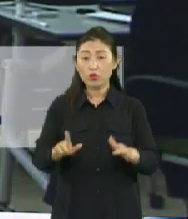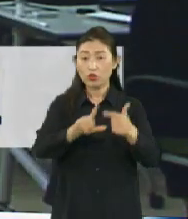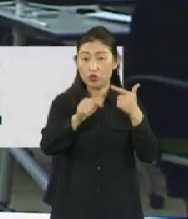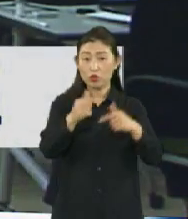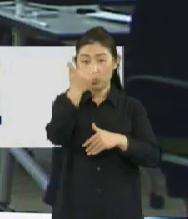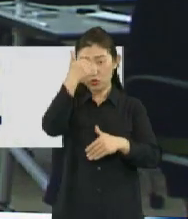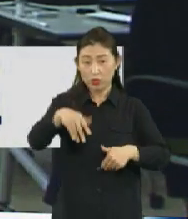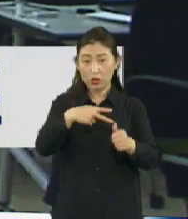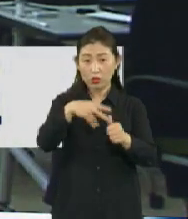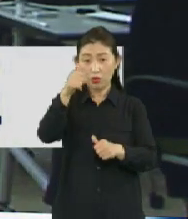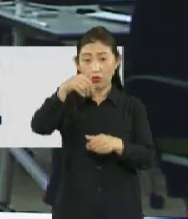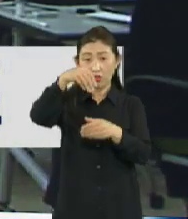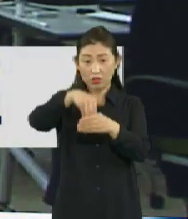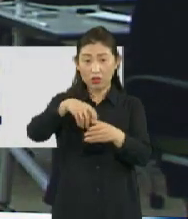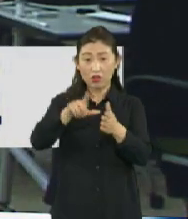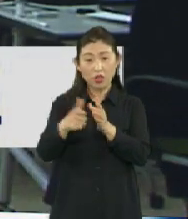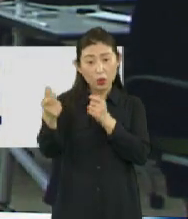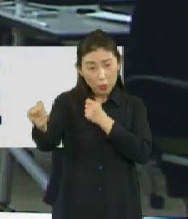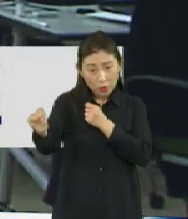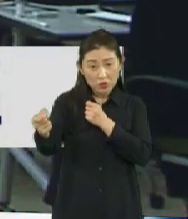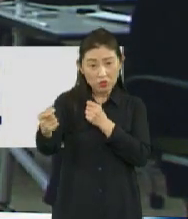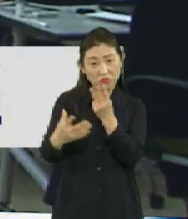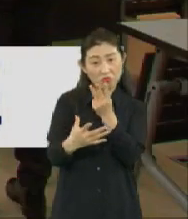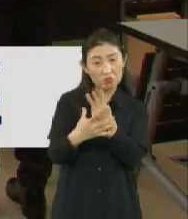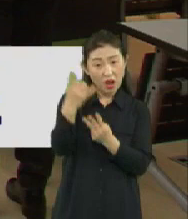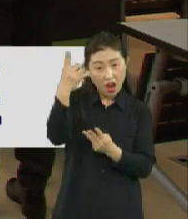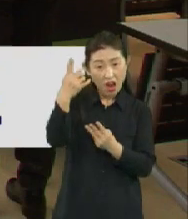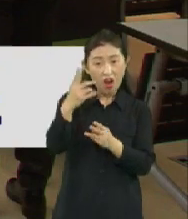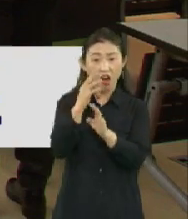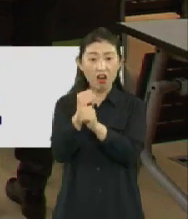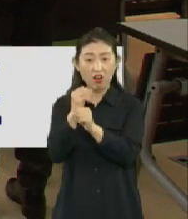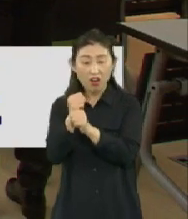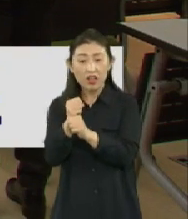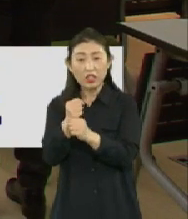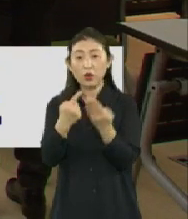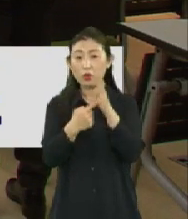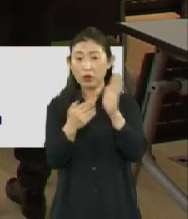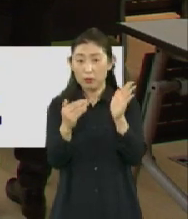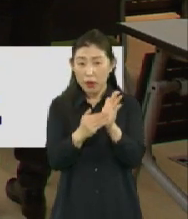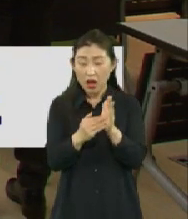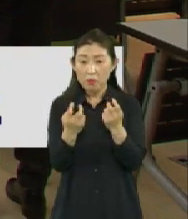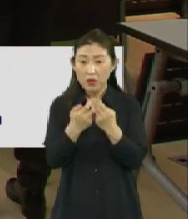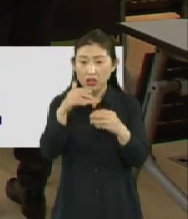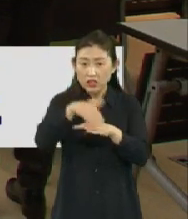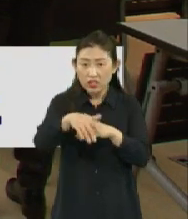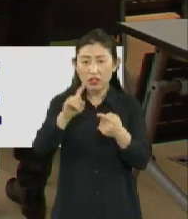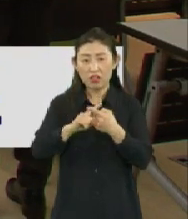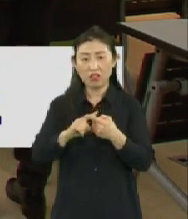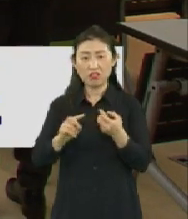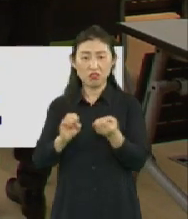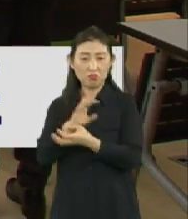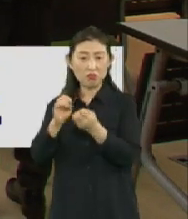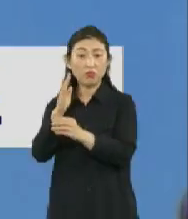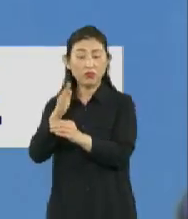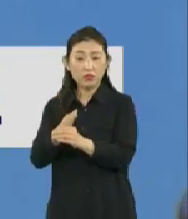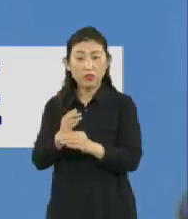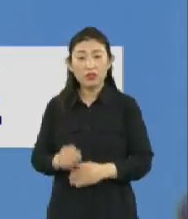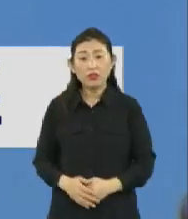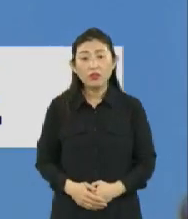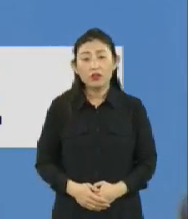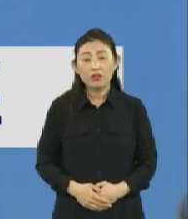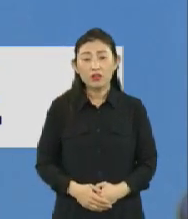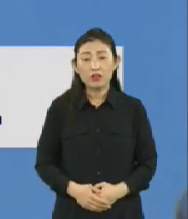오는 6월 충남 교육감 선거에서 보수 진영 단일화 일정이 공개됐지만 방법론을 놓고 불협화음이 일고